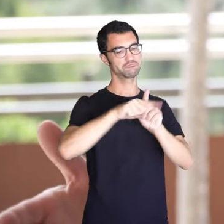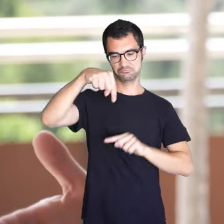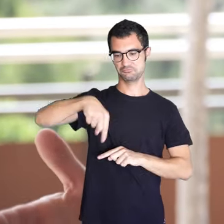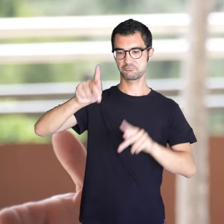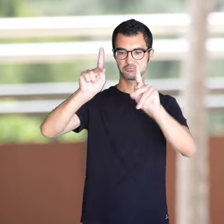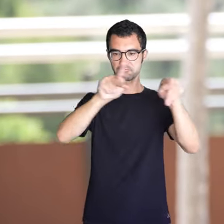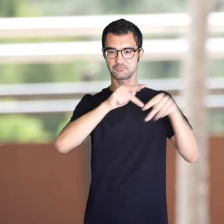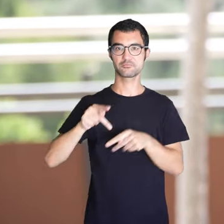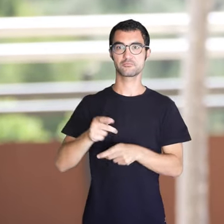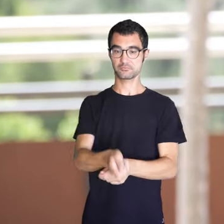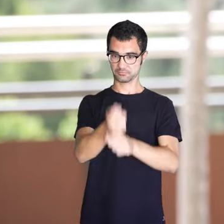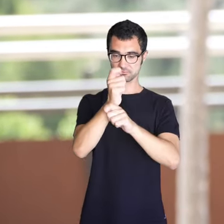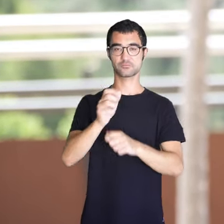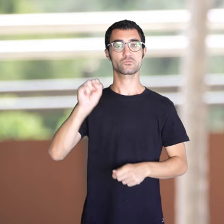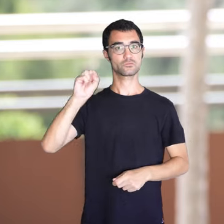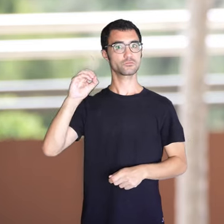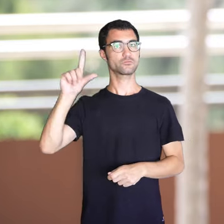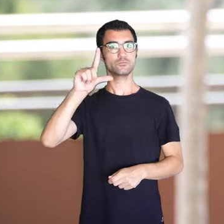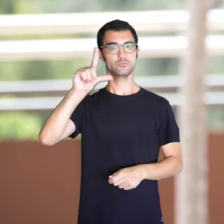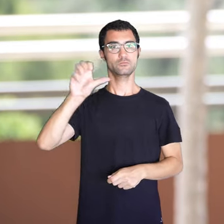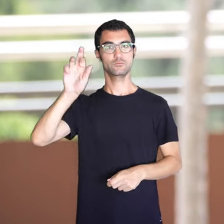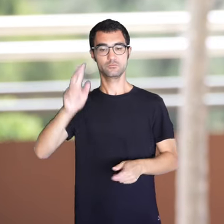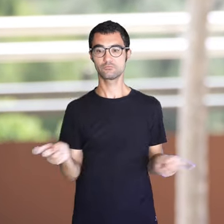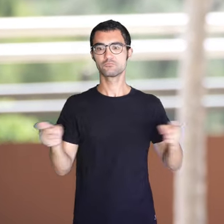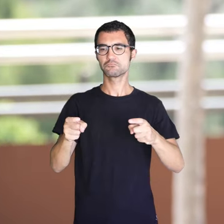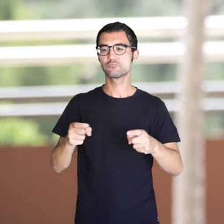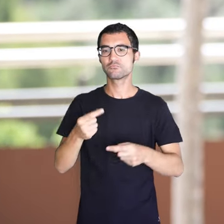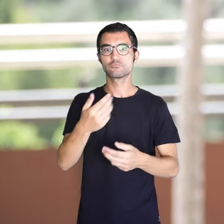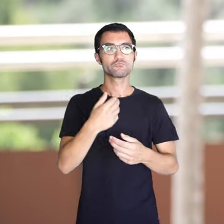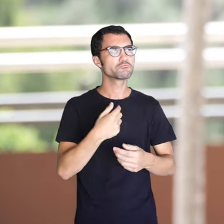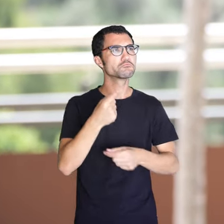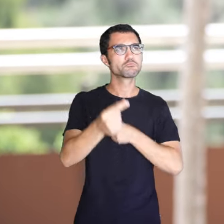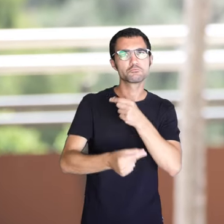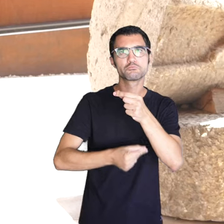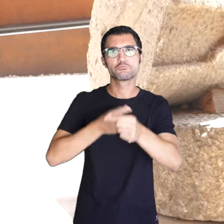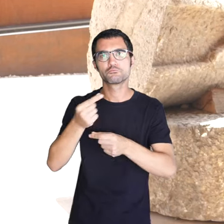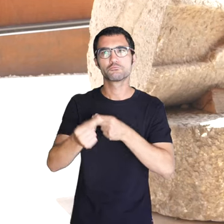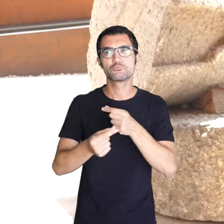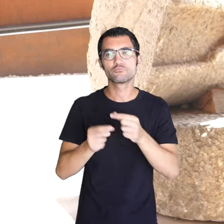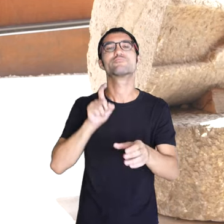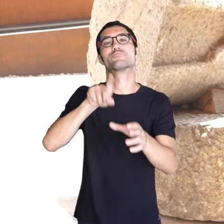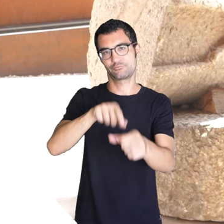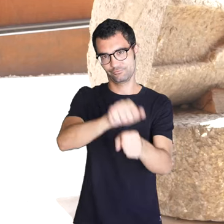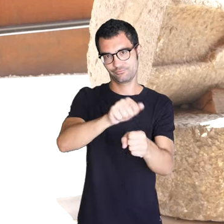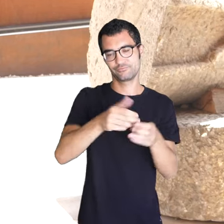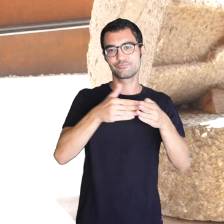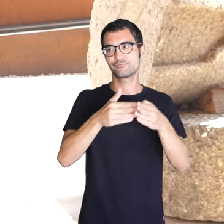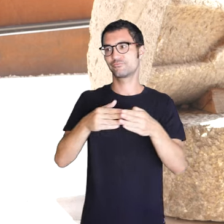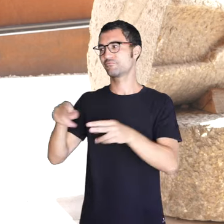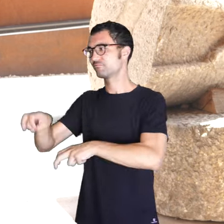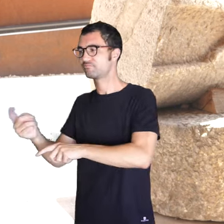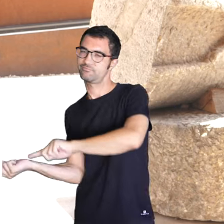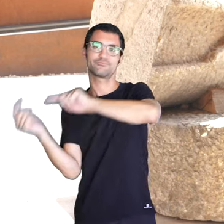i me vaig introduir en aquell món. I vaig passar d'una banda a l'altra. Era un sistema de pesca que